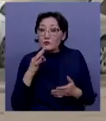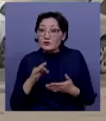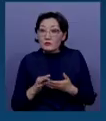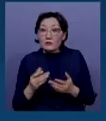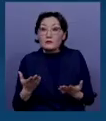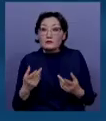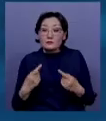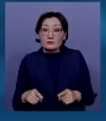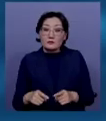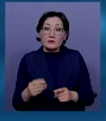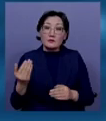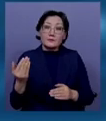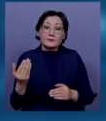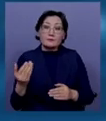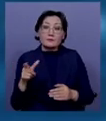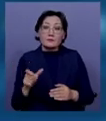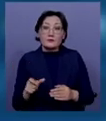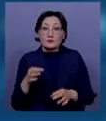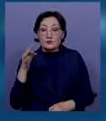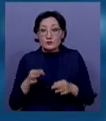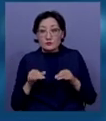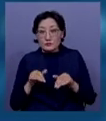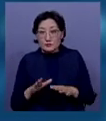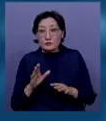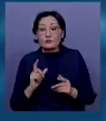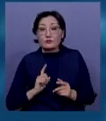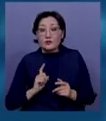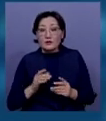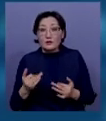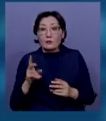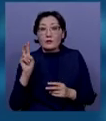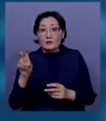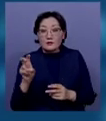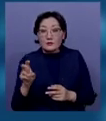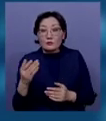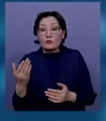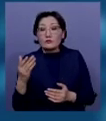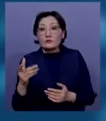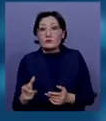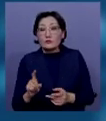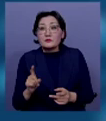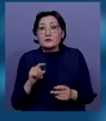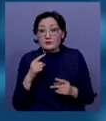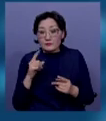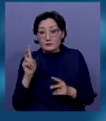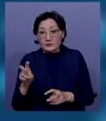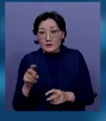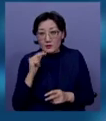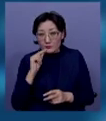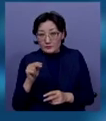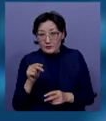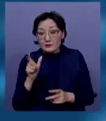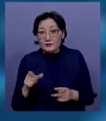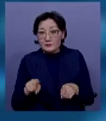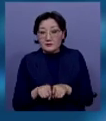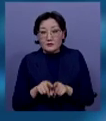болды. Енді ол кісіге айтып отыр ғой, соттың шешімін күтеміз ғой бәріміз. Біз енді барғанда ол кісіге не деп барамыз қазір? Кінәлі адам сияқты болып